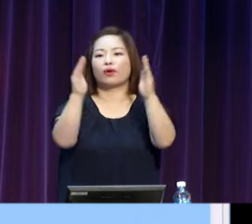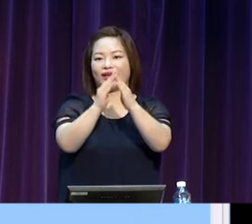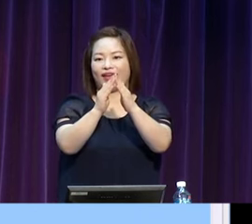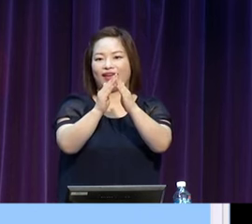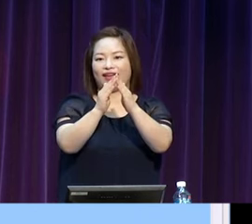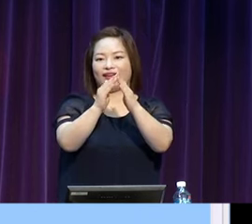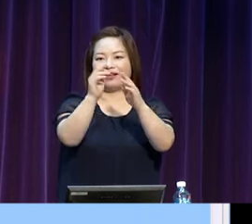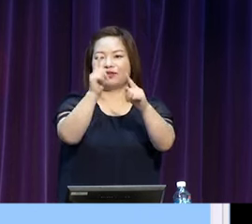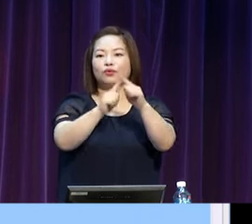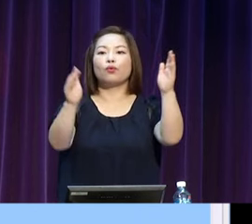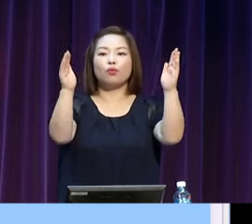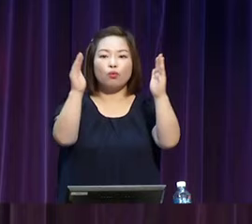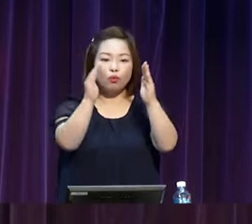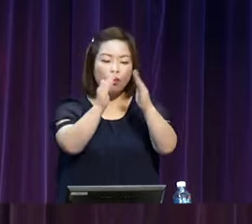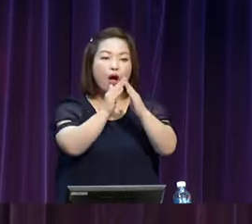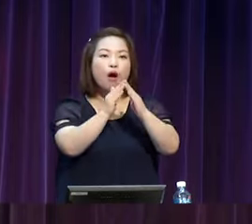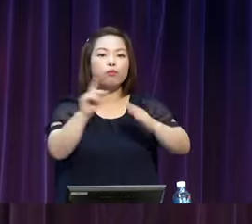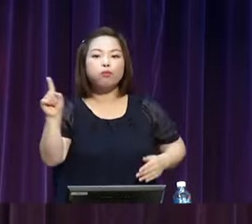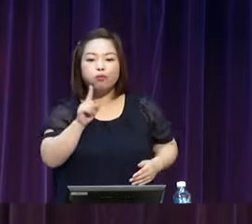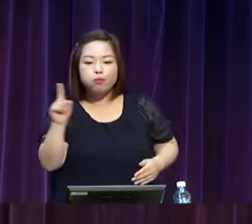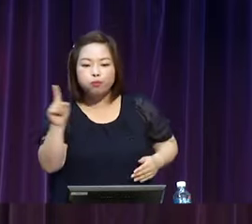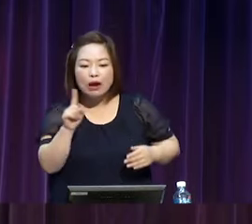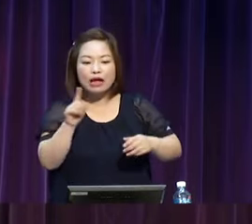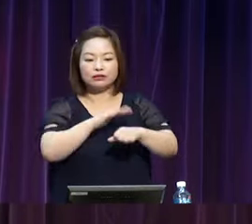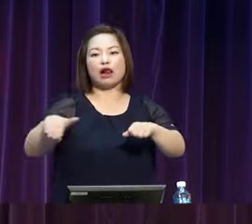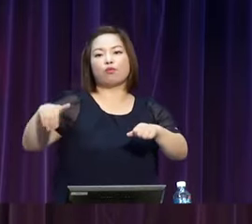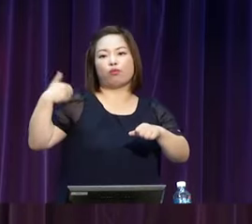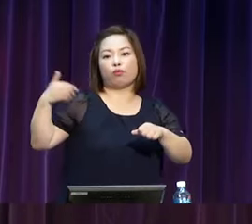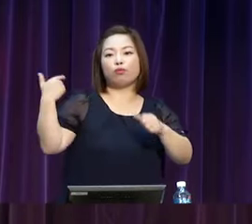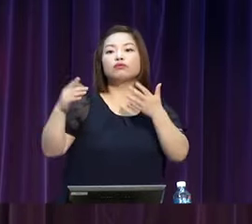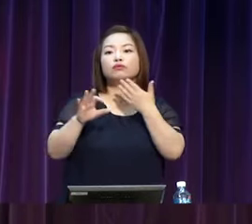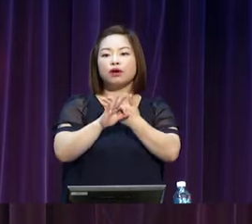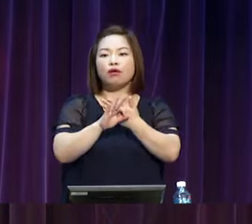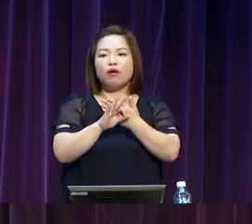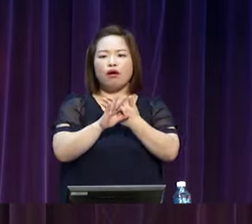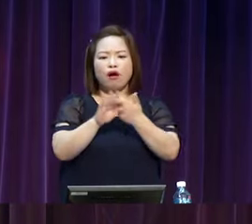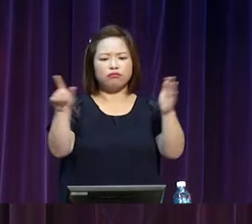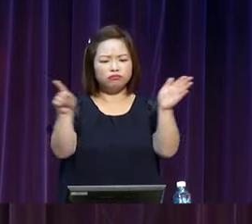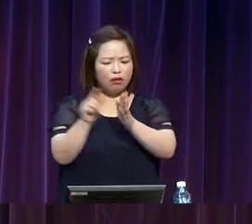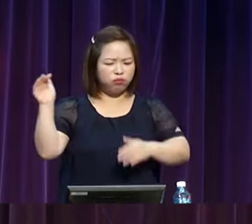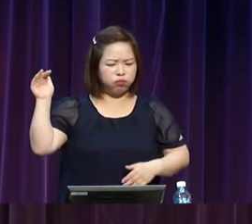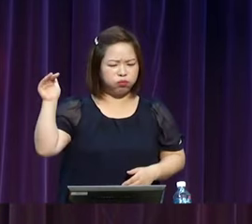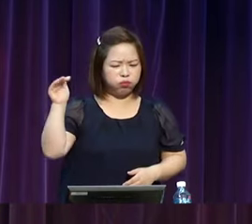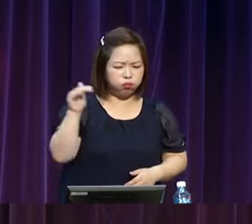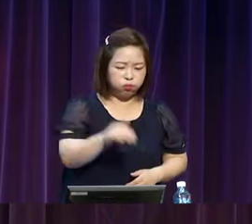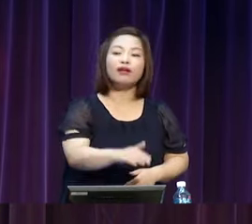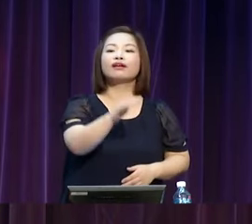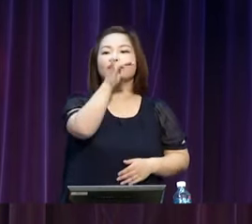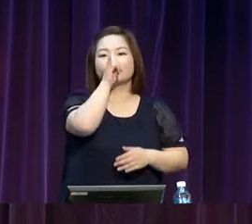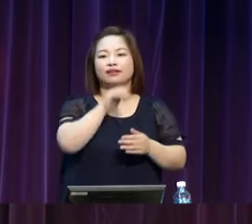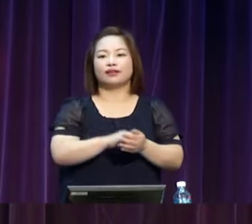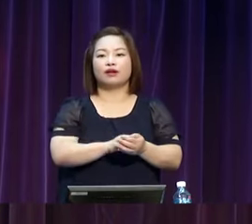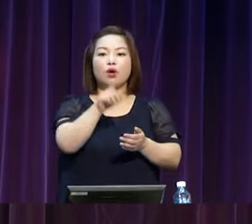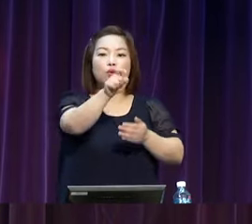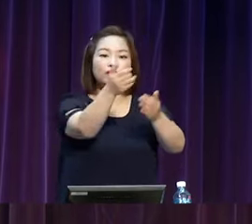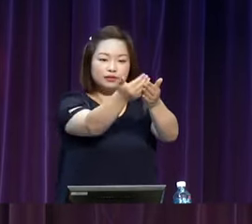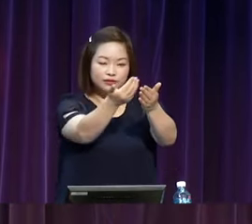교회가 무엇인지를 잘 모르면 신앙생활을 하기가 참 어려운데요. 고린도전서